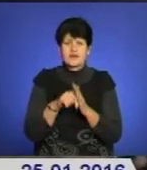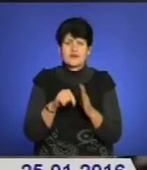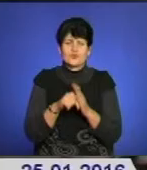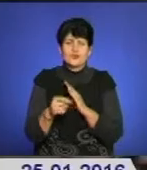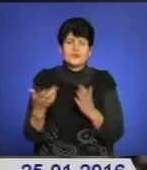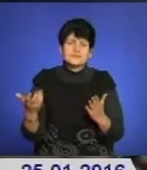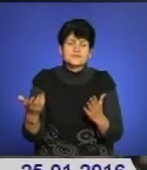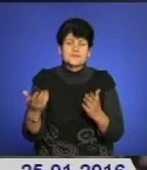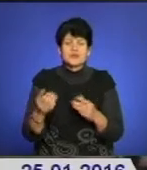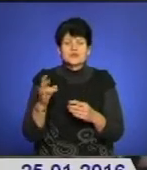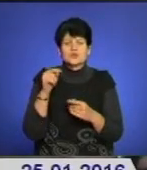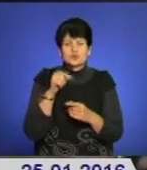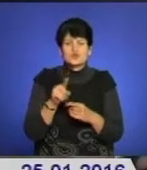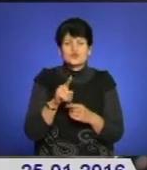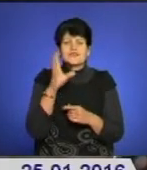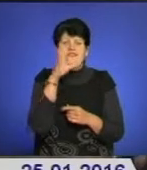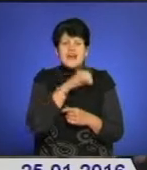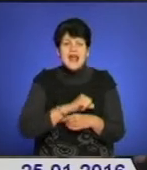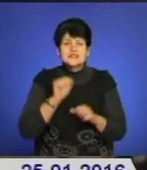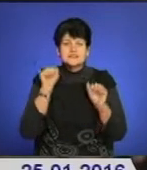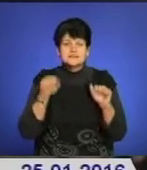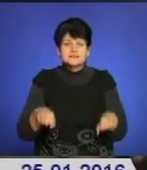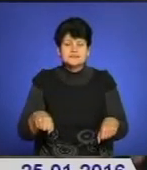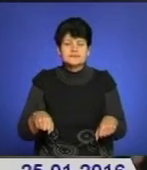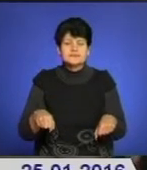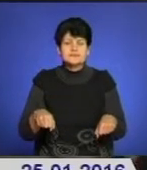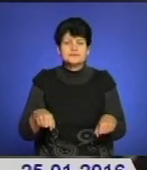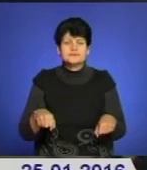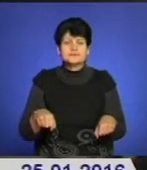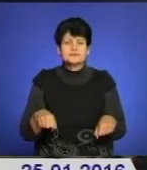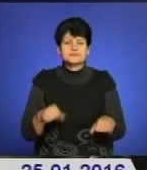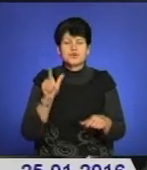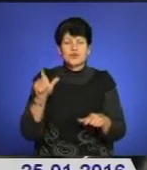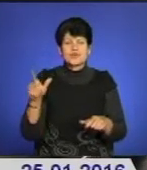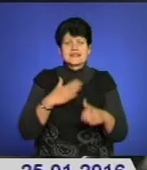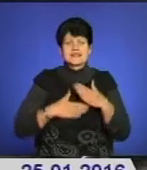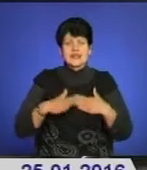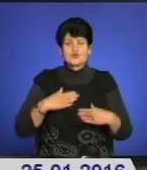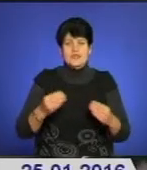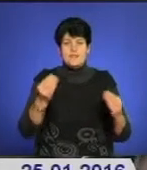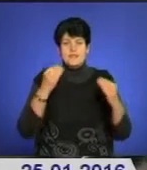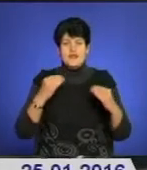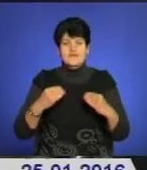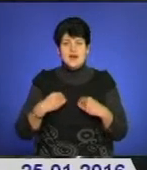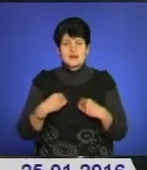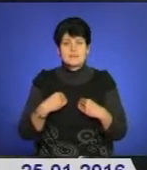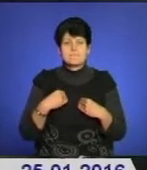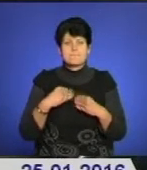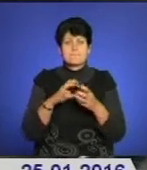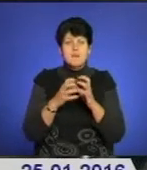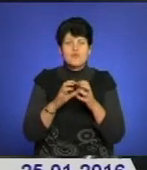що, ну, деколи вкраде щось. Люди з радістю нам давали